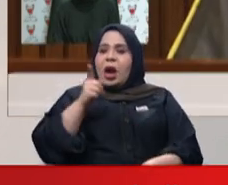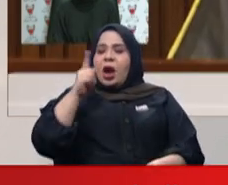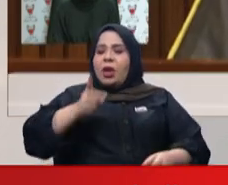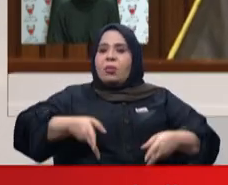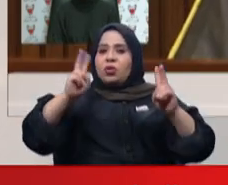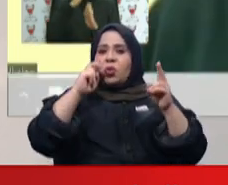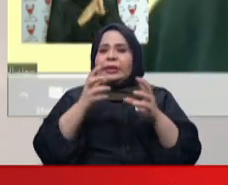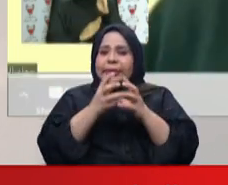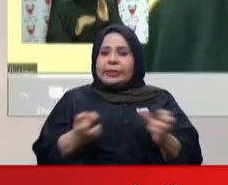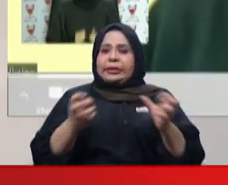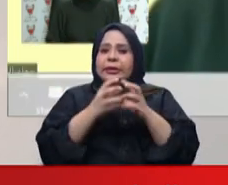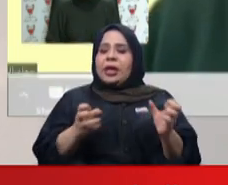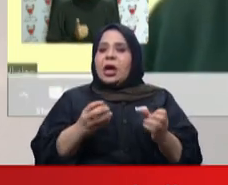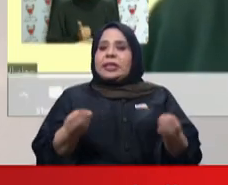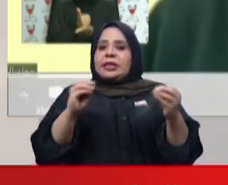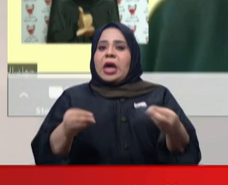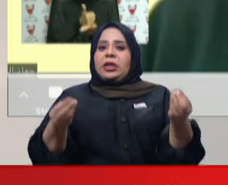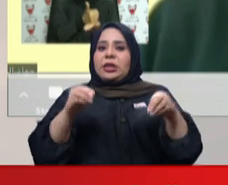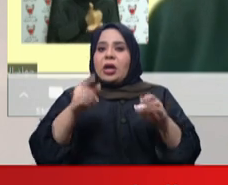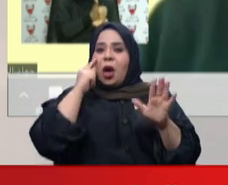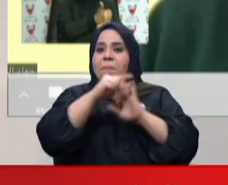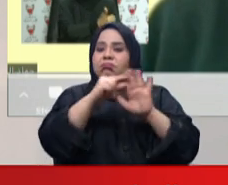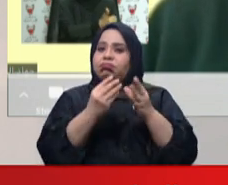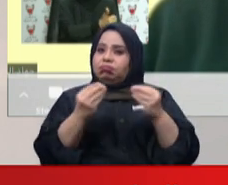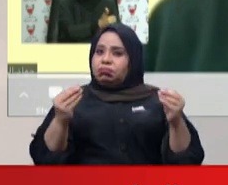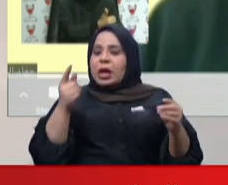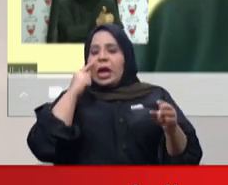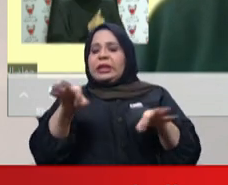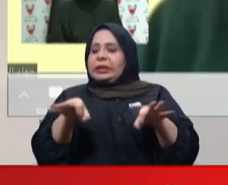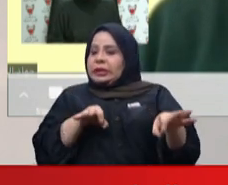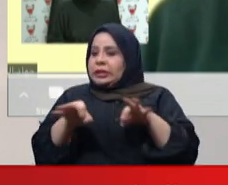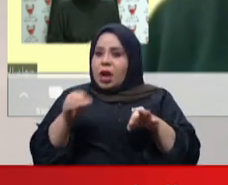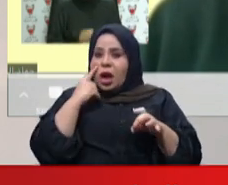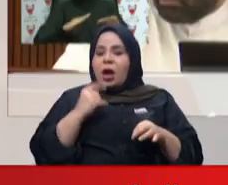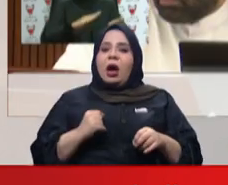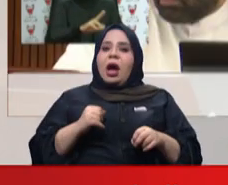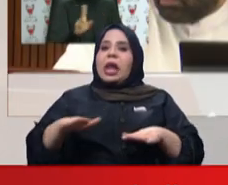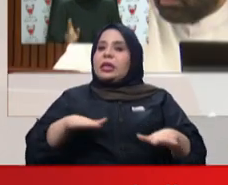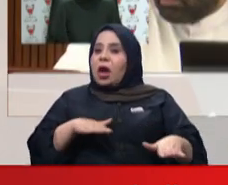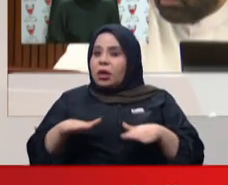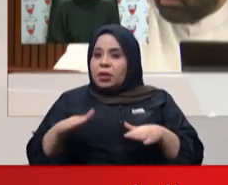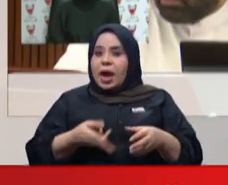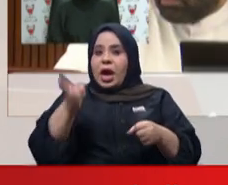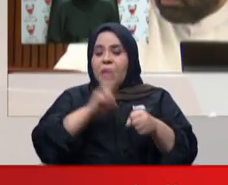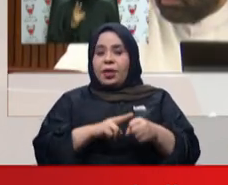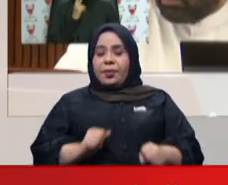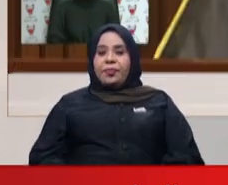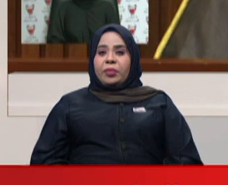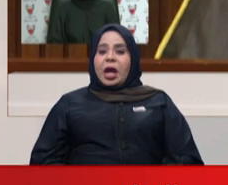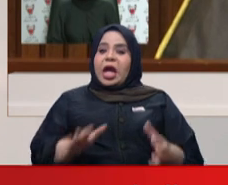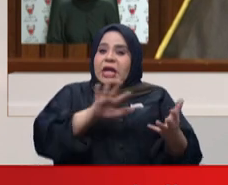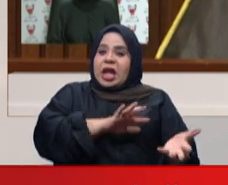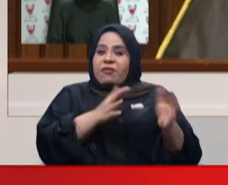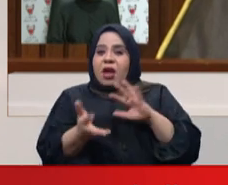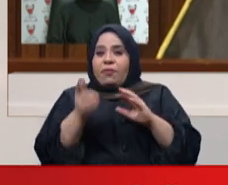اشتمل على كثير من الأمور الإدارية والأمور التنظيمية والأمور التي